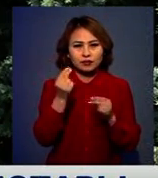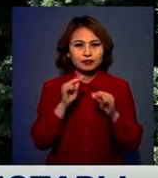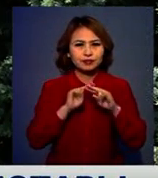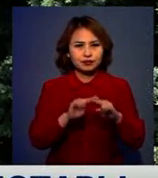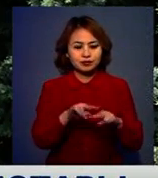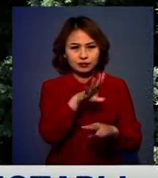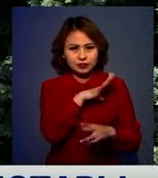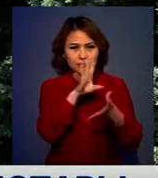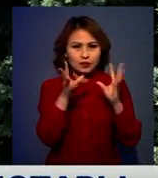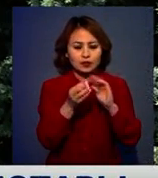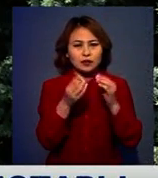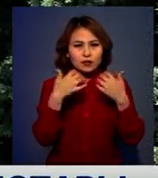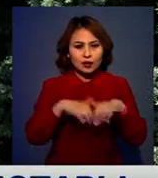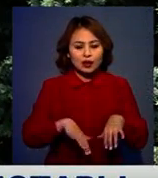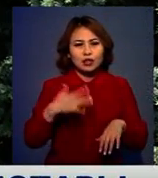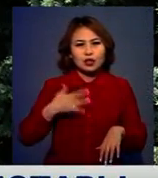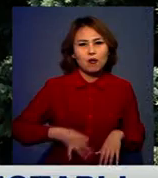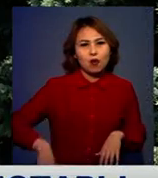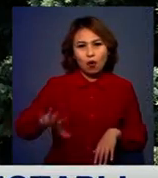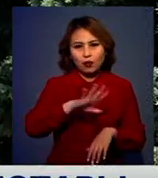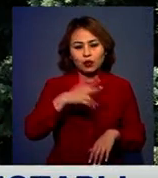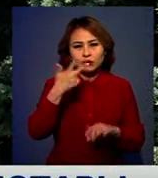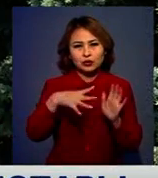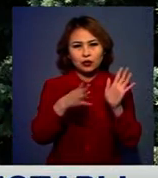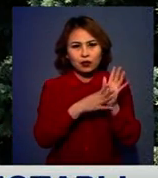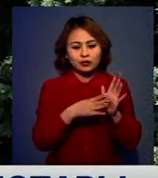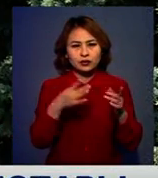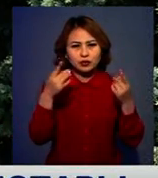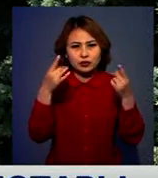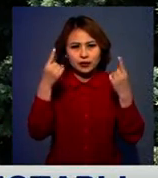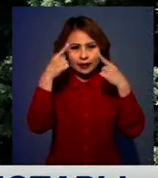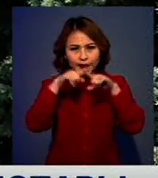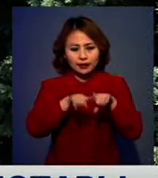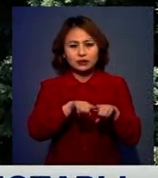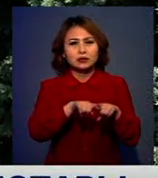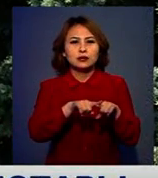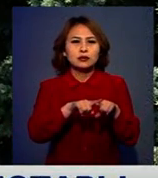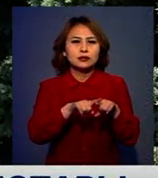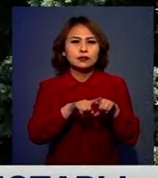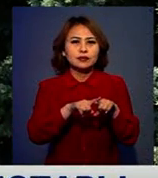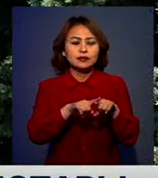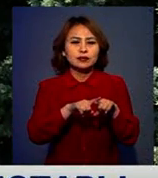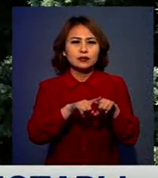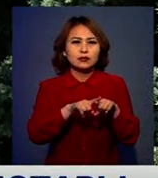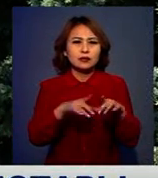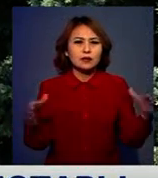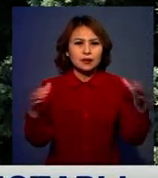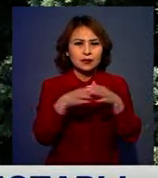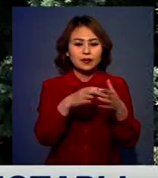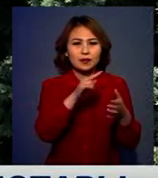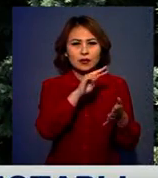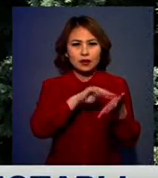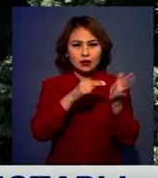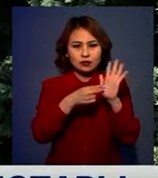жатыр. Жалпы алғанда Жамбыл облысында 39 бірлік өңдеу техникалары жұмылдыруға жоспарланды.